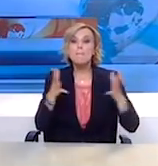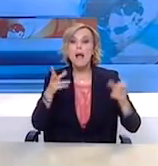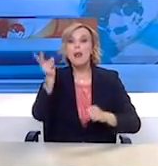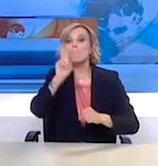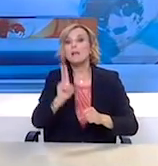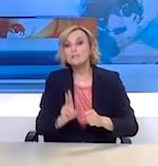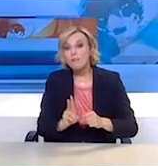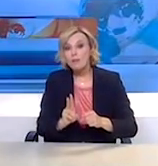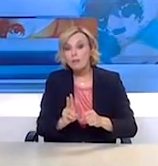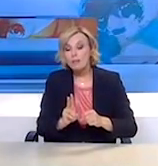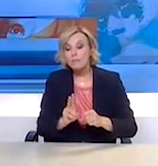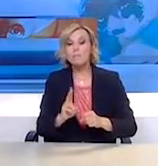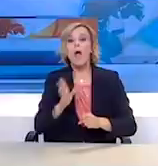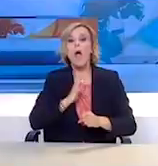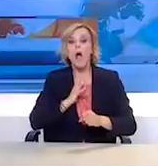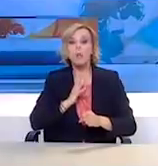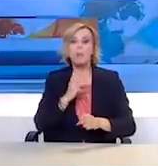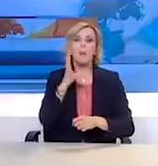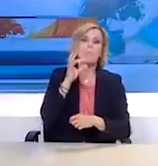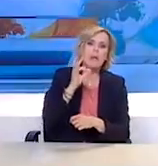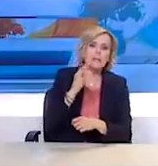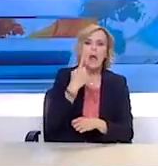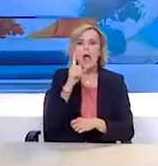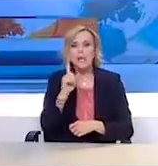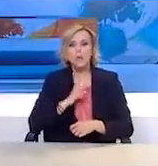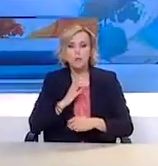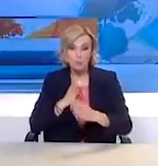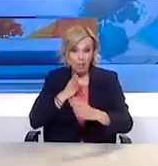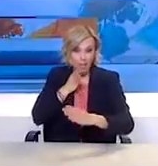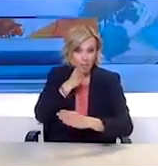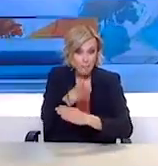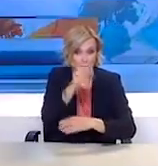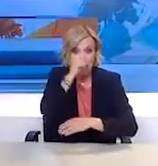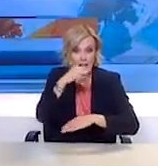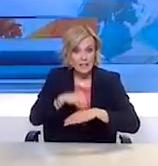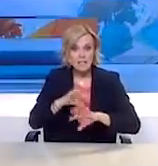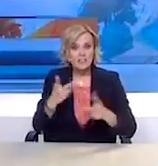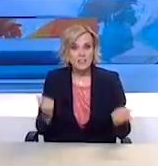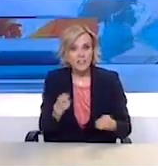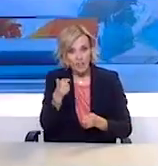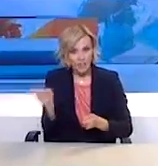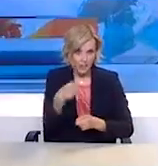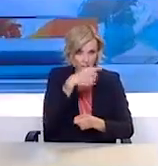συγκεντρωθούν 50% άτομα έξω από εκκλησίες, τι θα κάνετε? Θα υπάρξει επέμβαση της αστυνομίας?